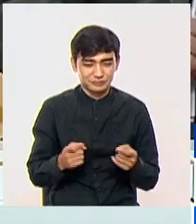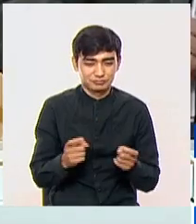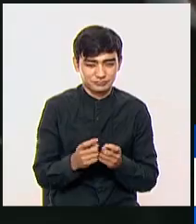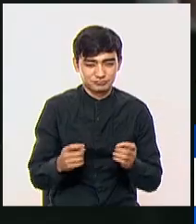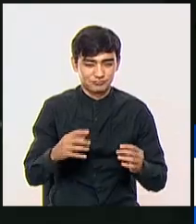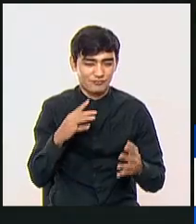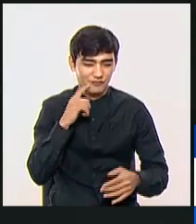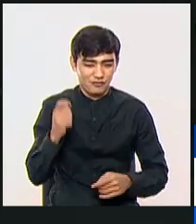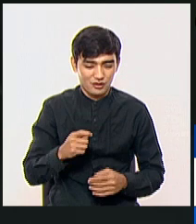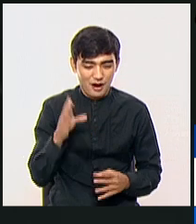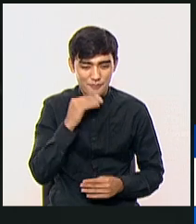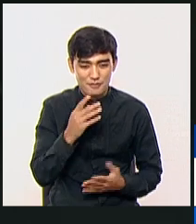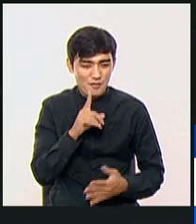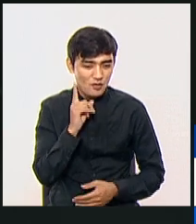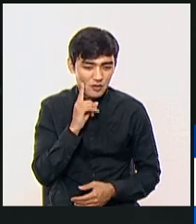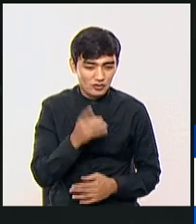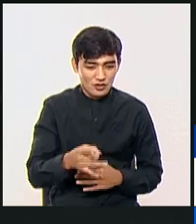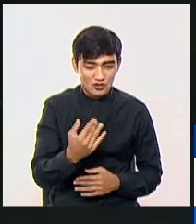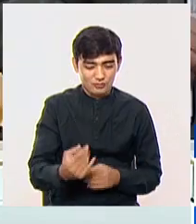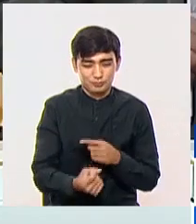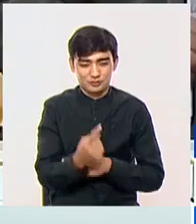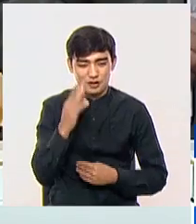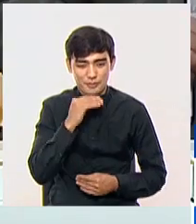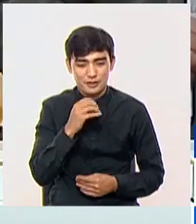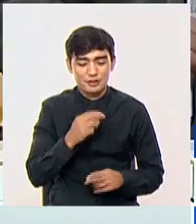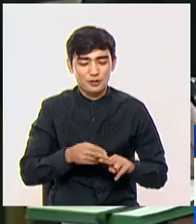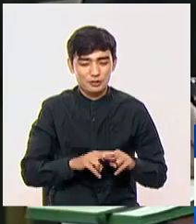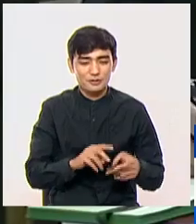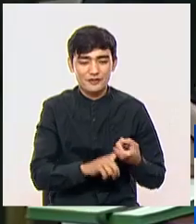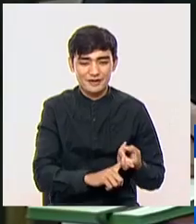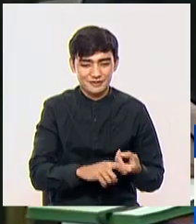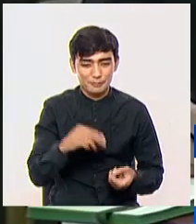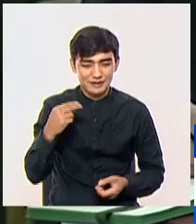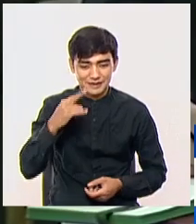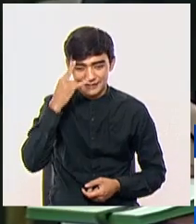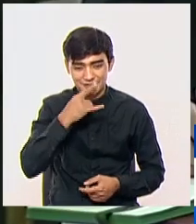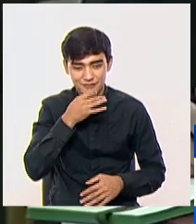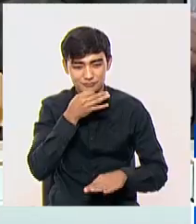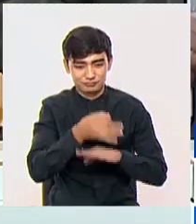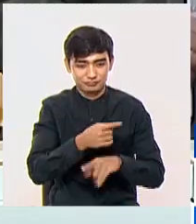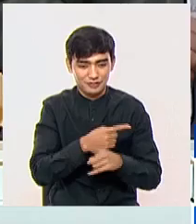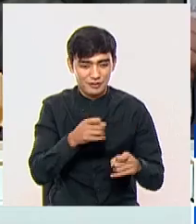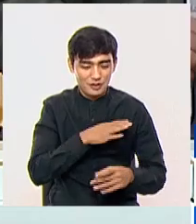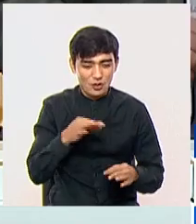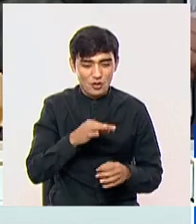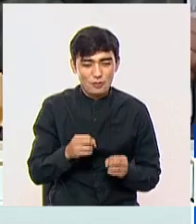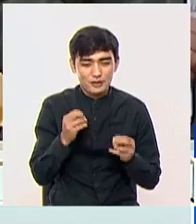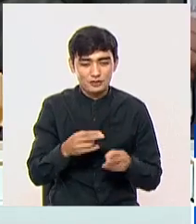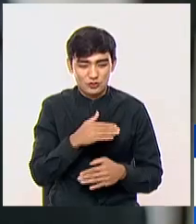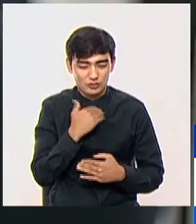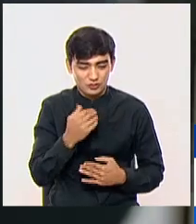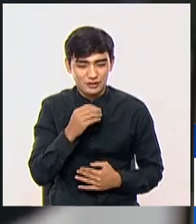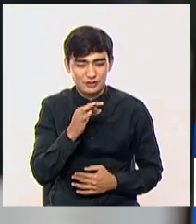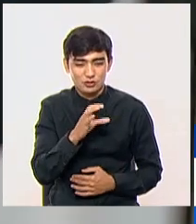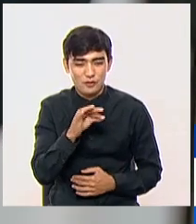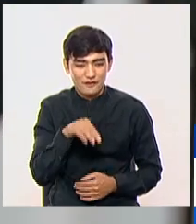розни, особенно среди молодежи региона. В этой связи президент Казахстана предложил поручить аппаратам Советов Безопасности